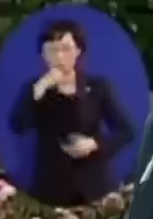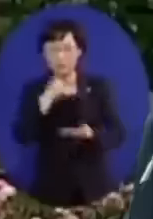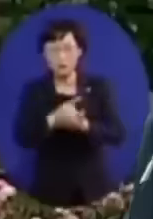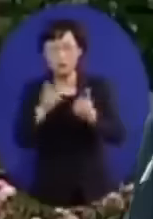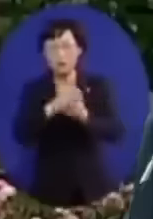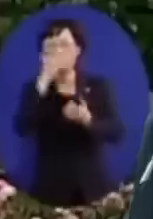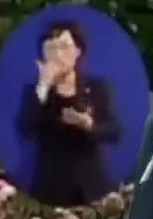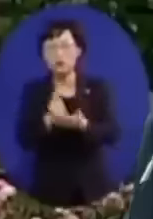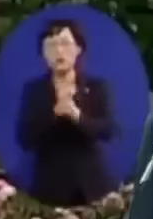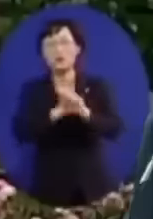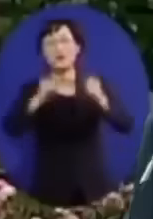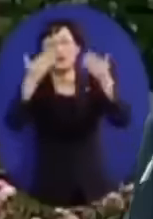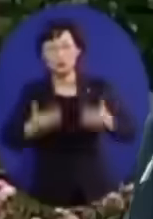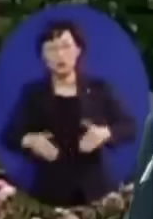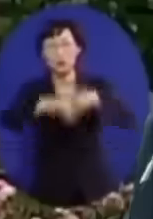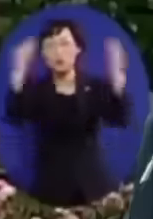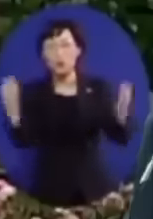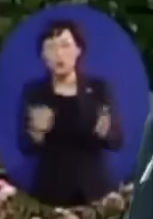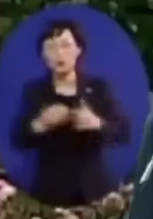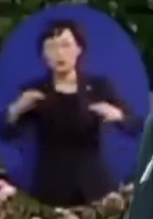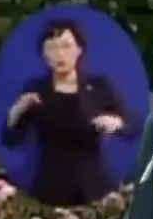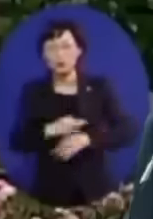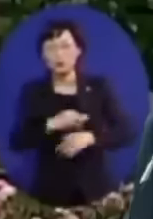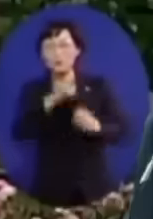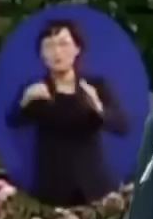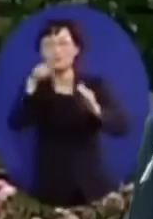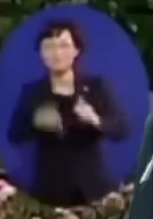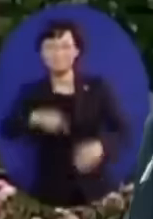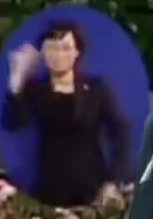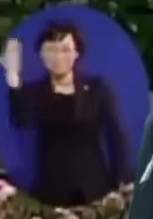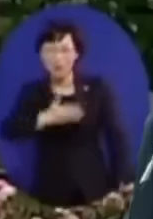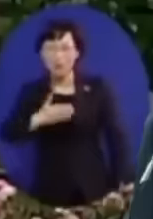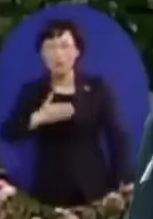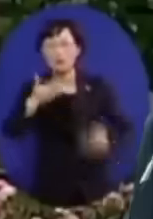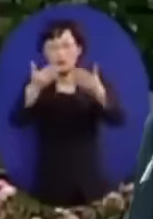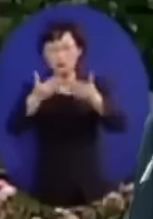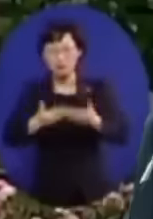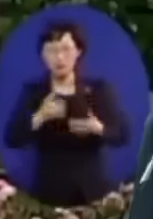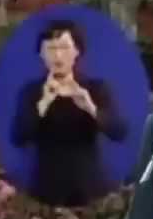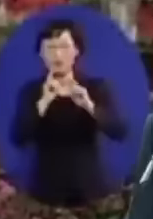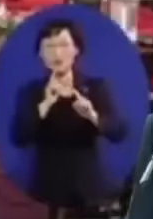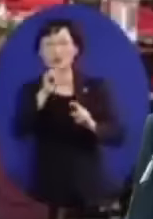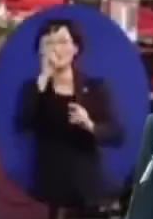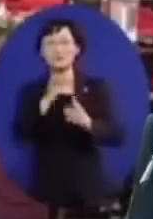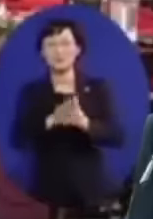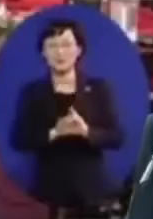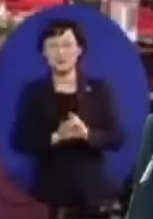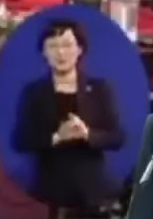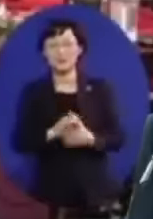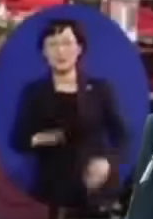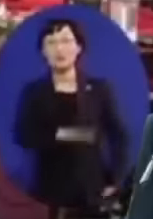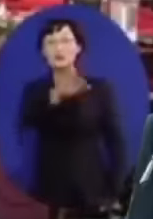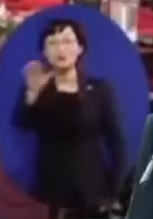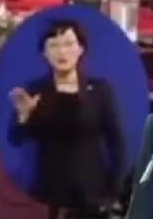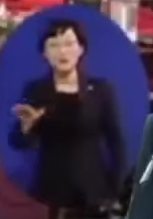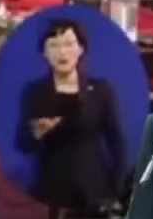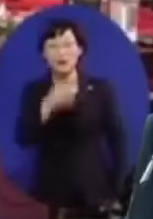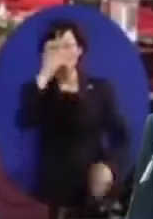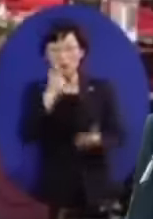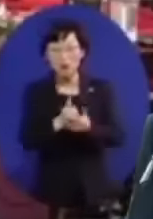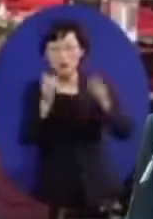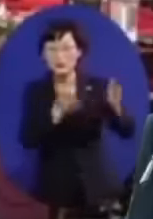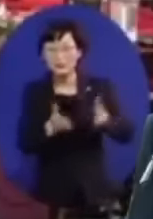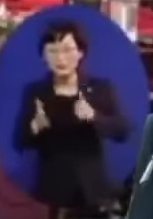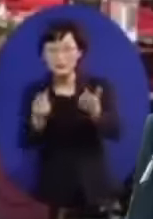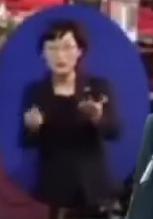사하시며 모든 불의에서 깨끗하게 해주신다고 말씀하고 있는 것입니다. 우리가 죄인의 길에